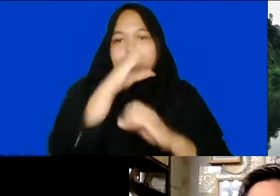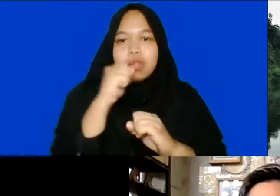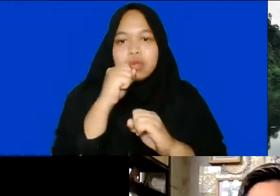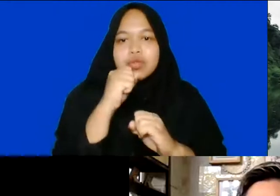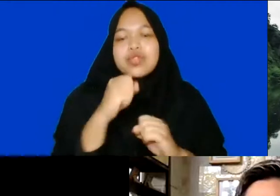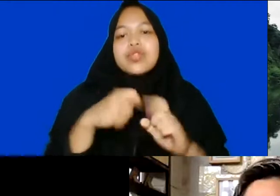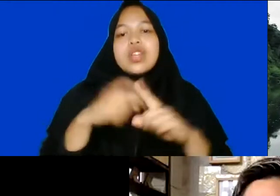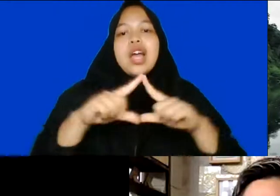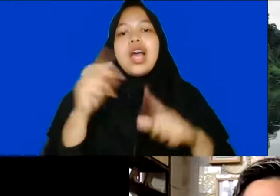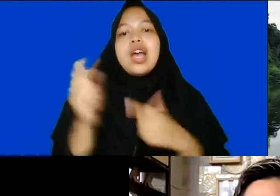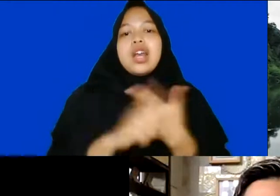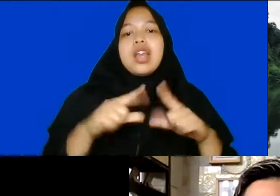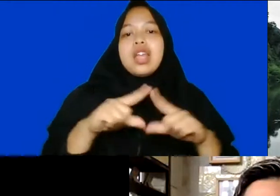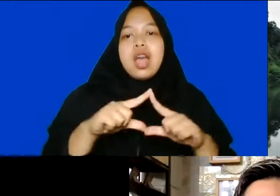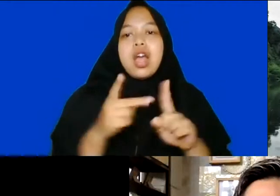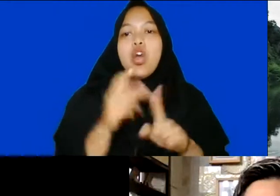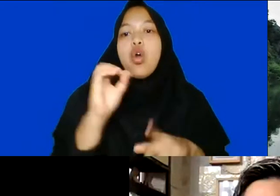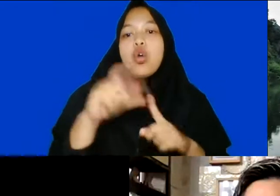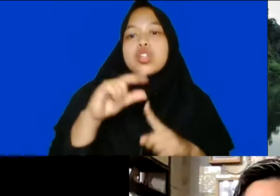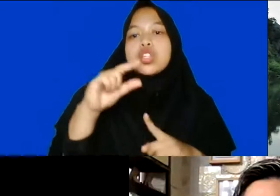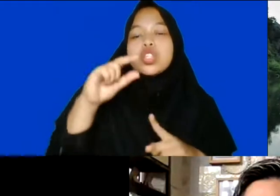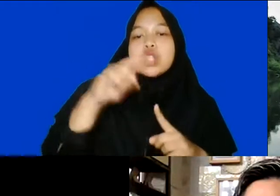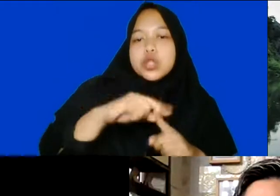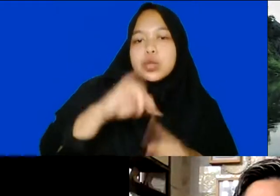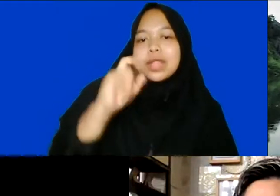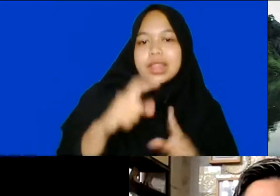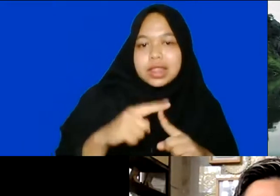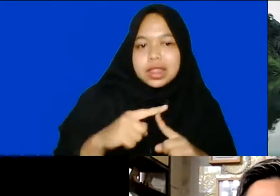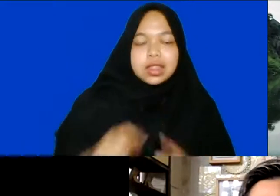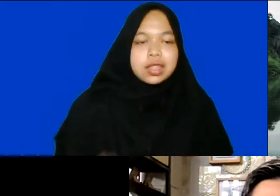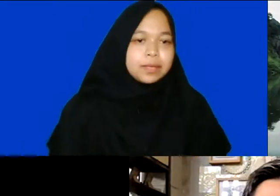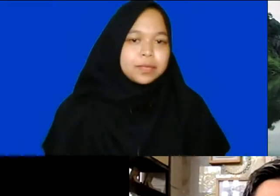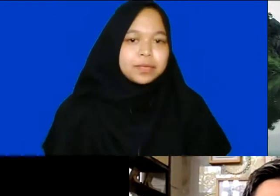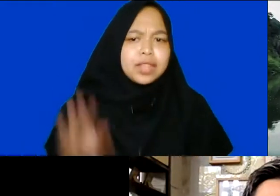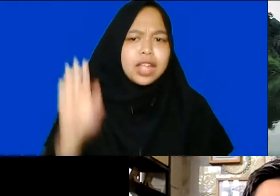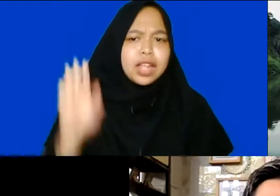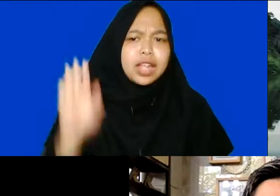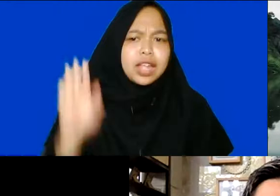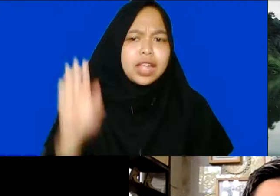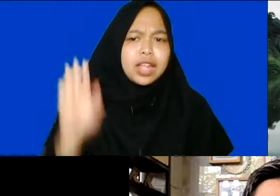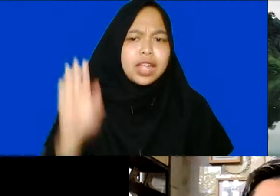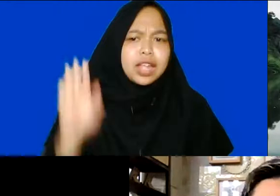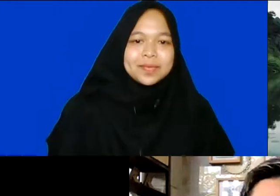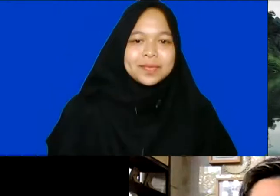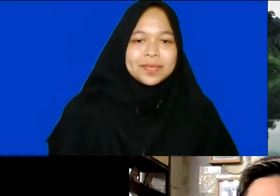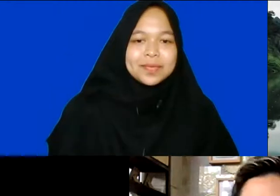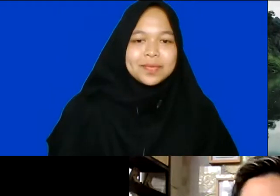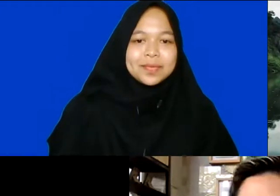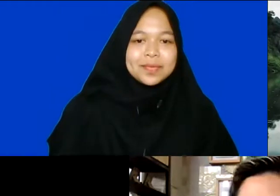yaitu Hospit itu tadi. Oke, langsung saja nggih, kita sapa. Halo Mas Kire, apakah suara saya